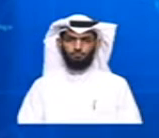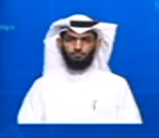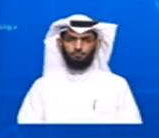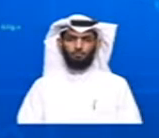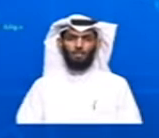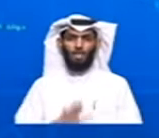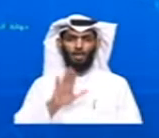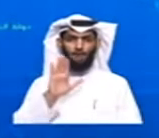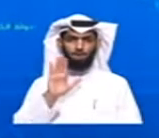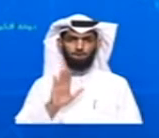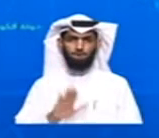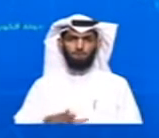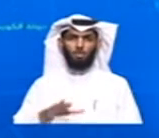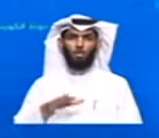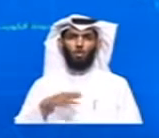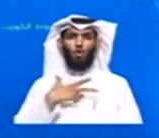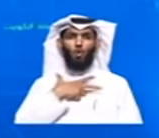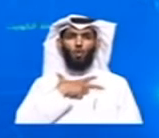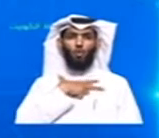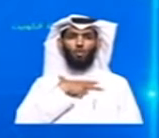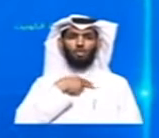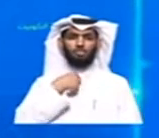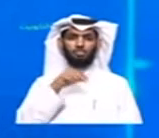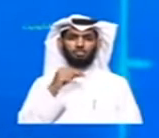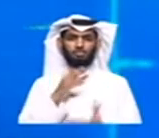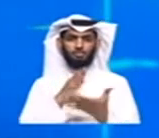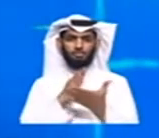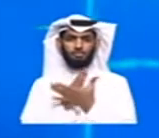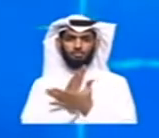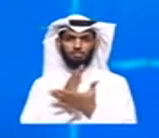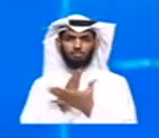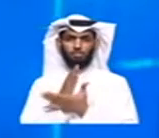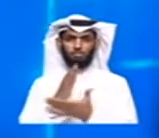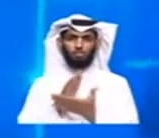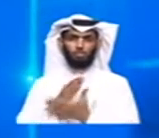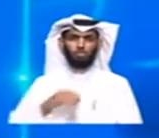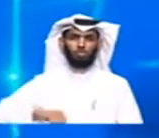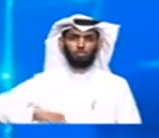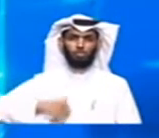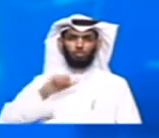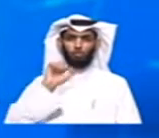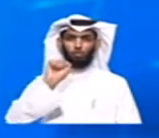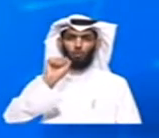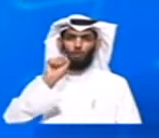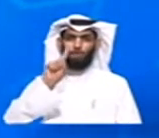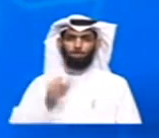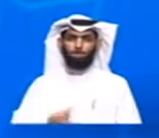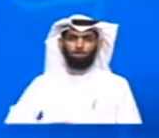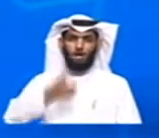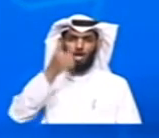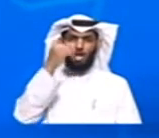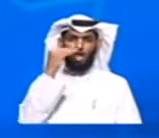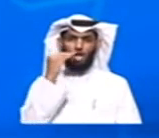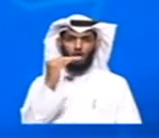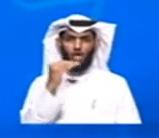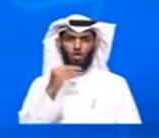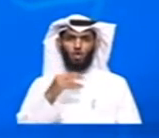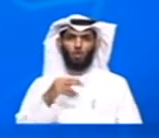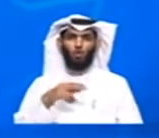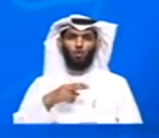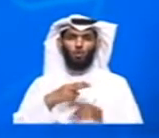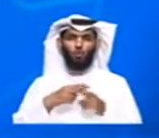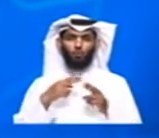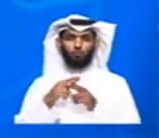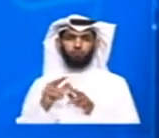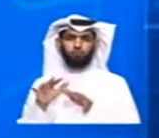ترأس نائب رئيس مجلس الوزراء ووزير الخارجية الشيخ صباح خالد الحمد الصباح وفد دولة الكويت